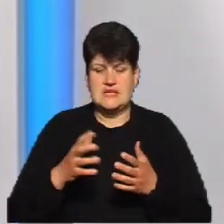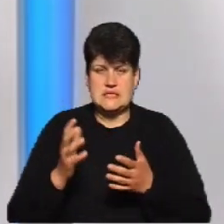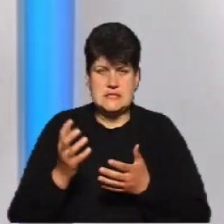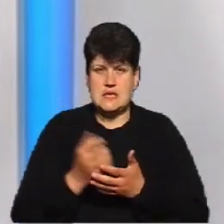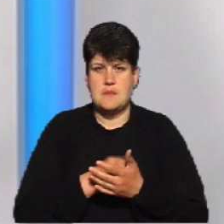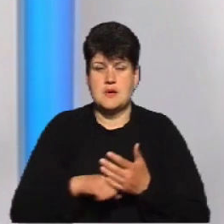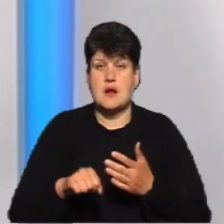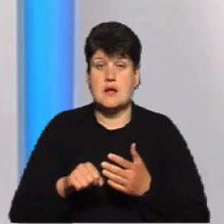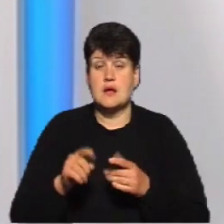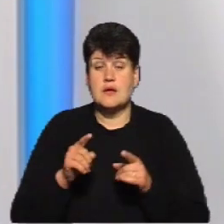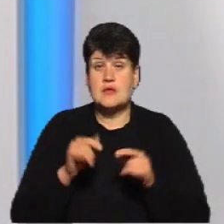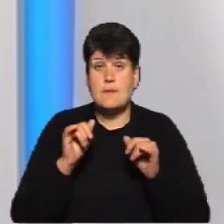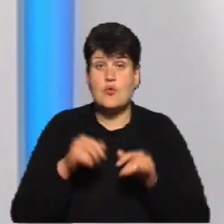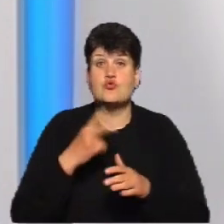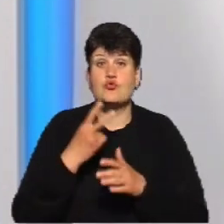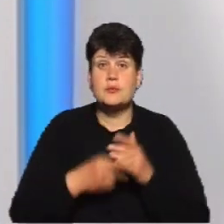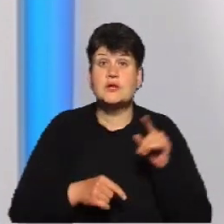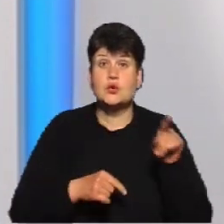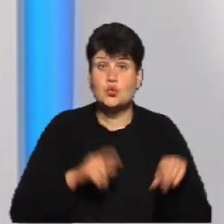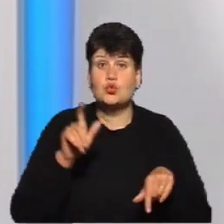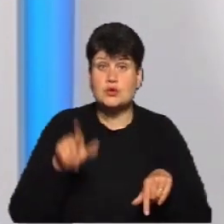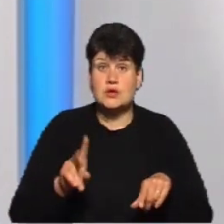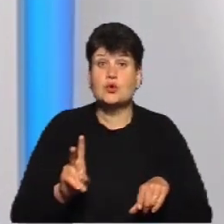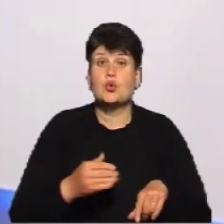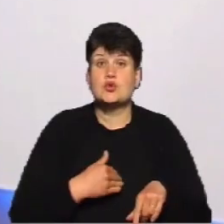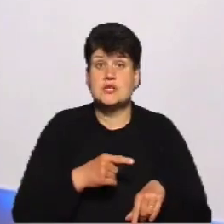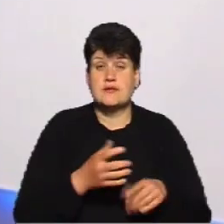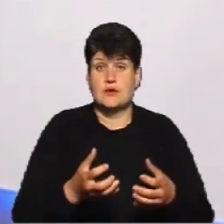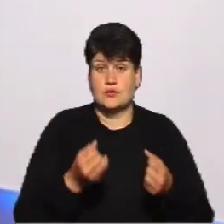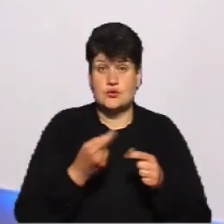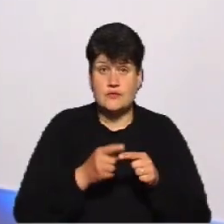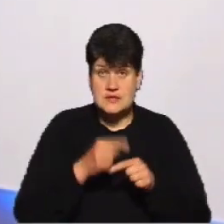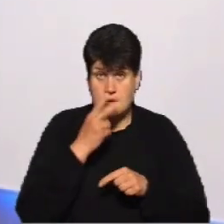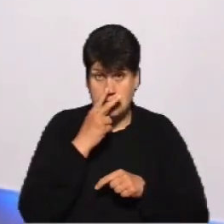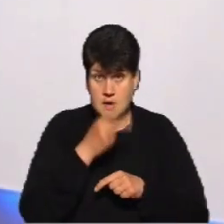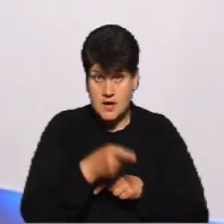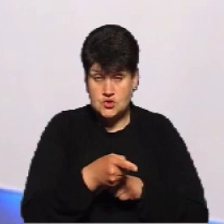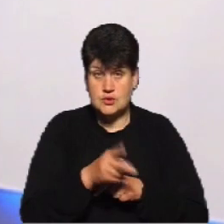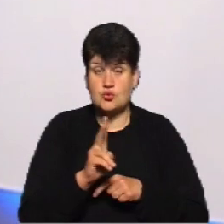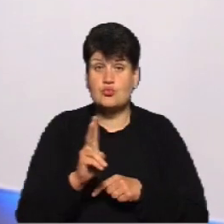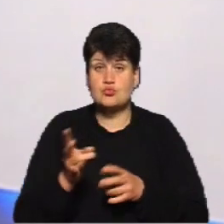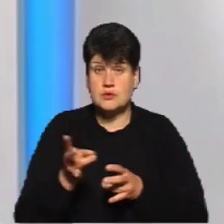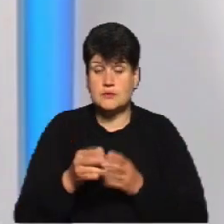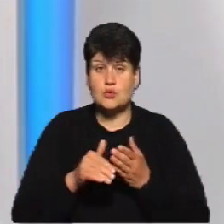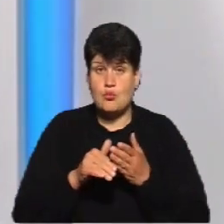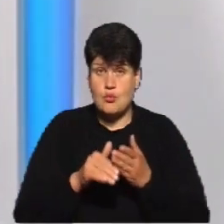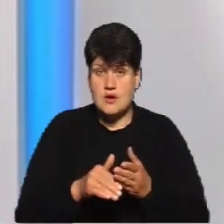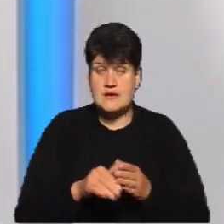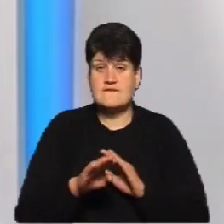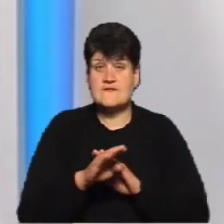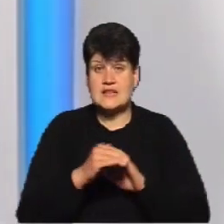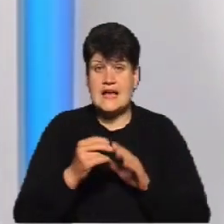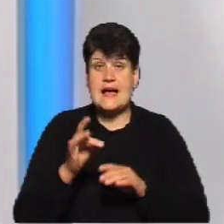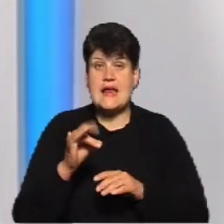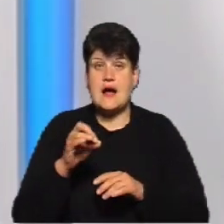може втопити ще ту людину, яка намагається її врятувати. Тому якщо ви таке бачите, що комусь потрібна допомога, в першу чергу викликайте рятувальників, щоб